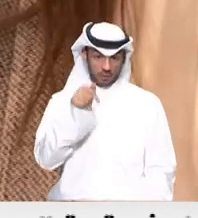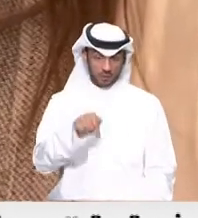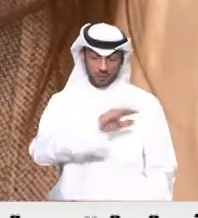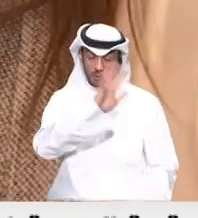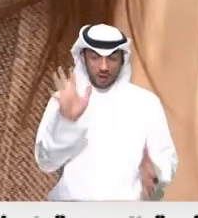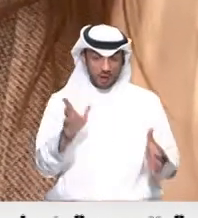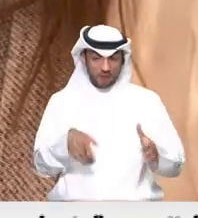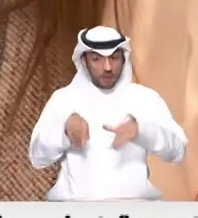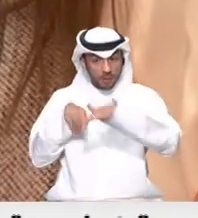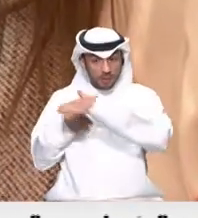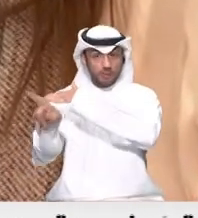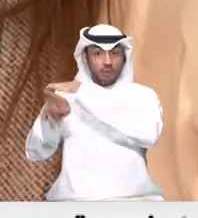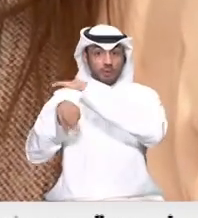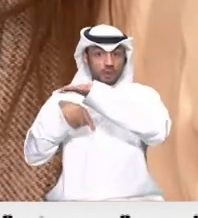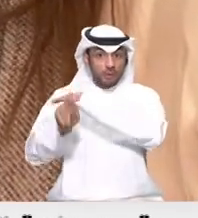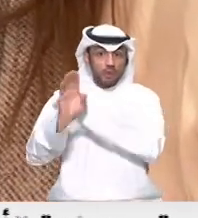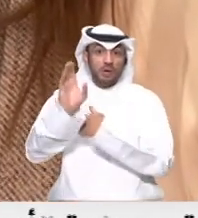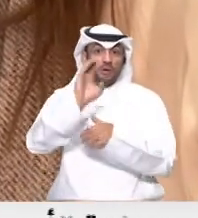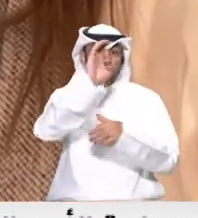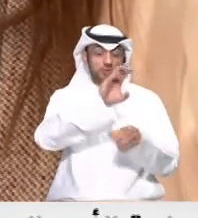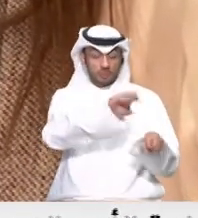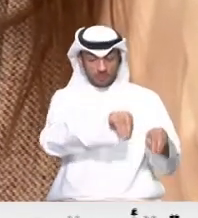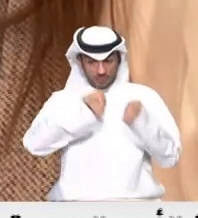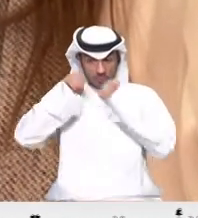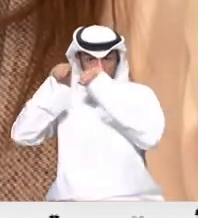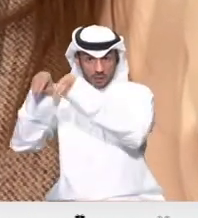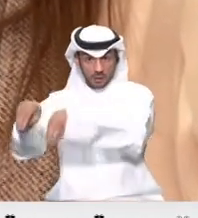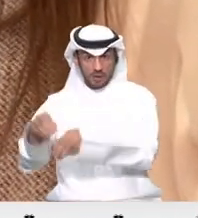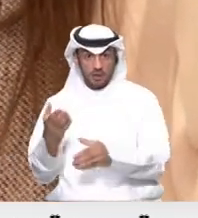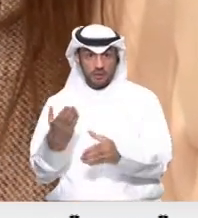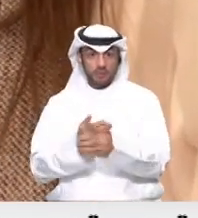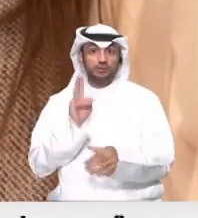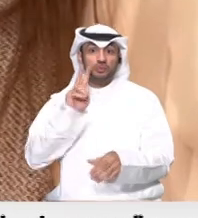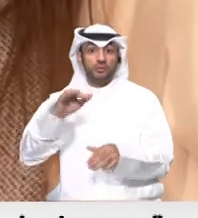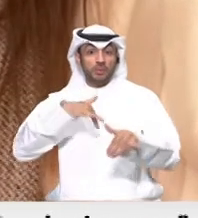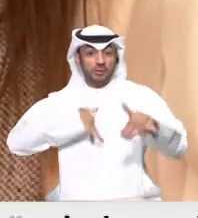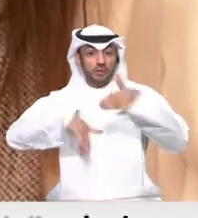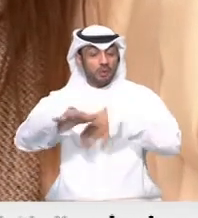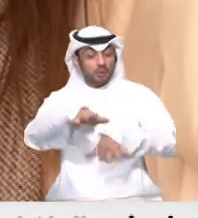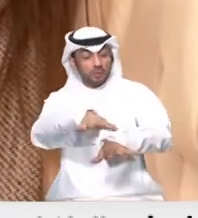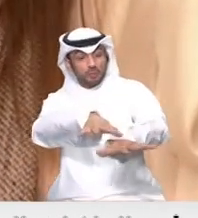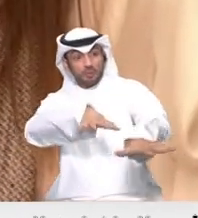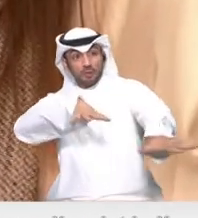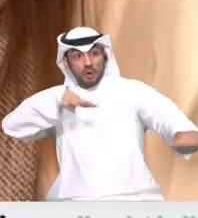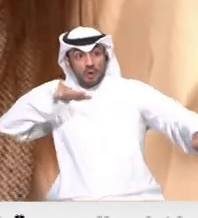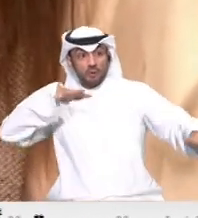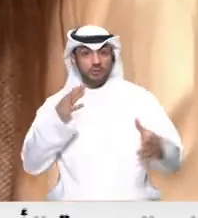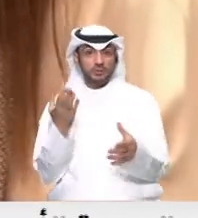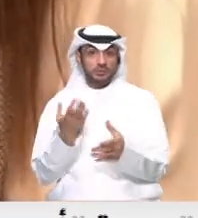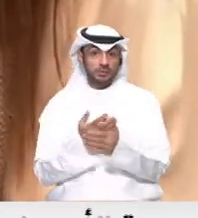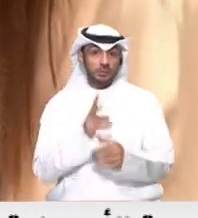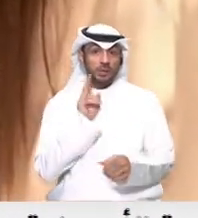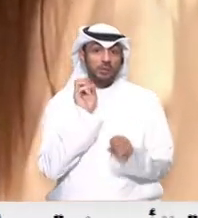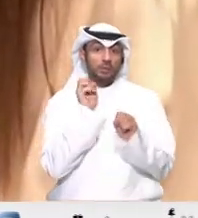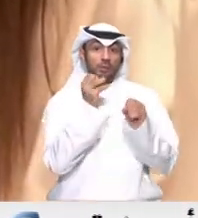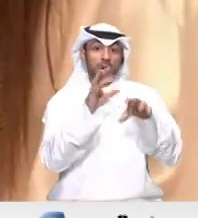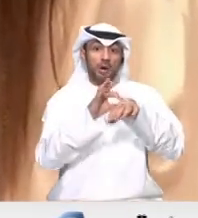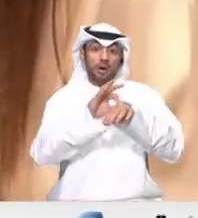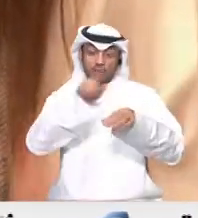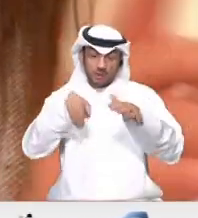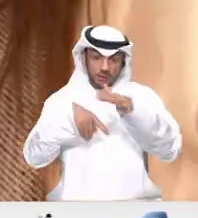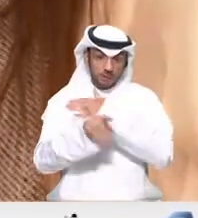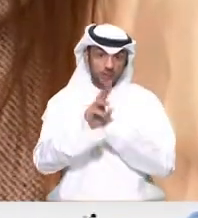اليوم، مما جعل الطرقات مقفلة بسبب زحمة السير، ولا يزال حتى